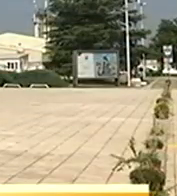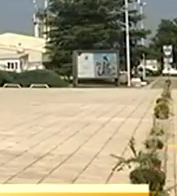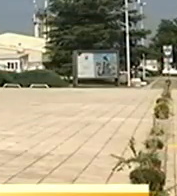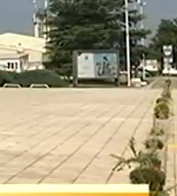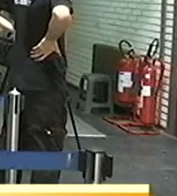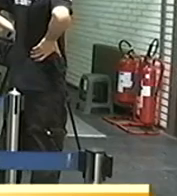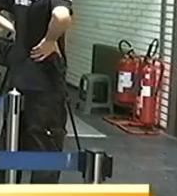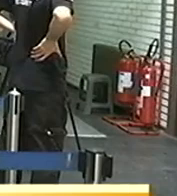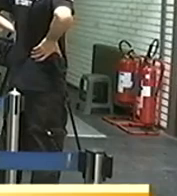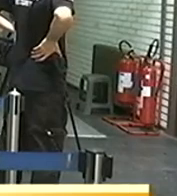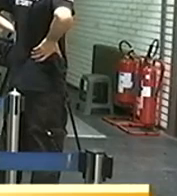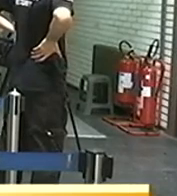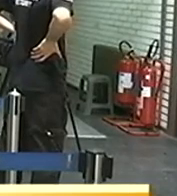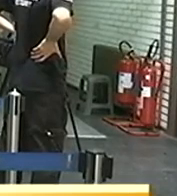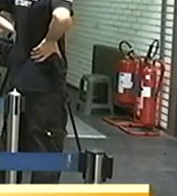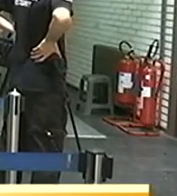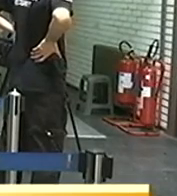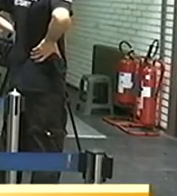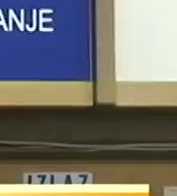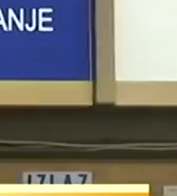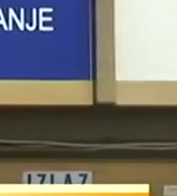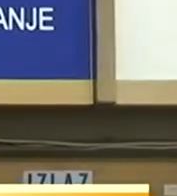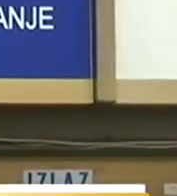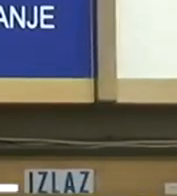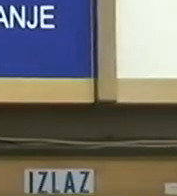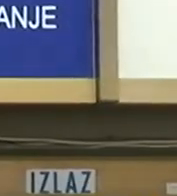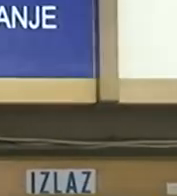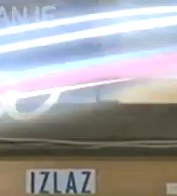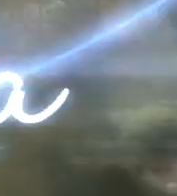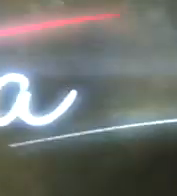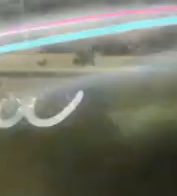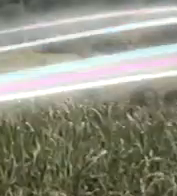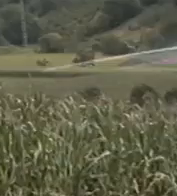Danas prvi let Air Srbije sa niškog aerodroma ka Tivtu.